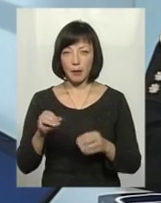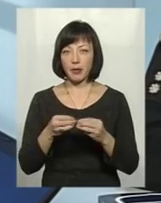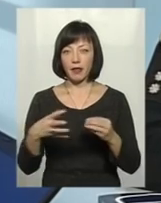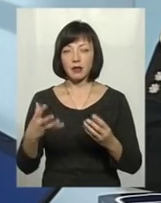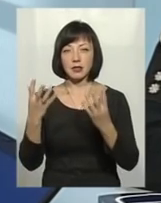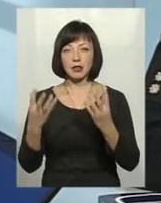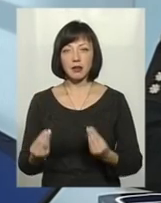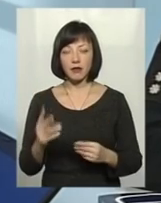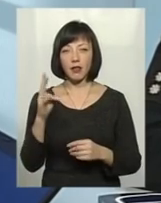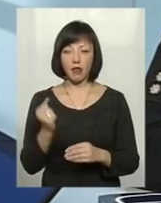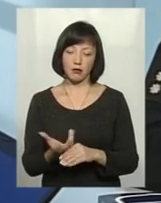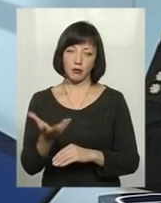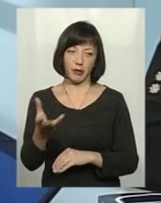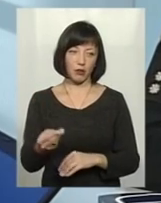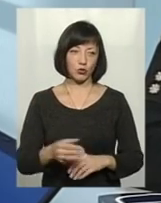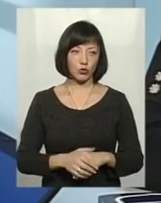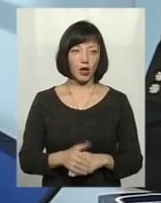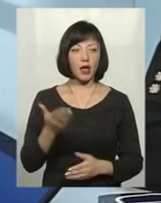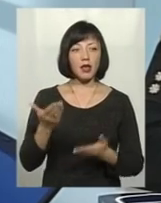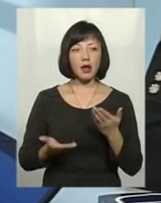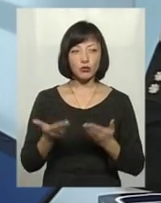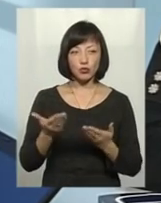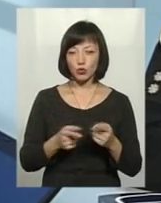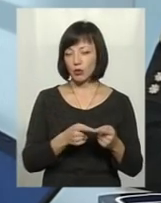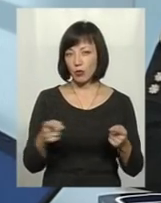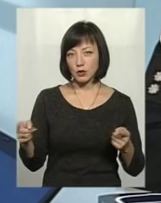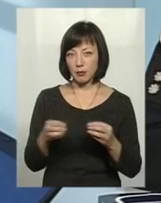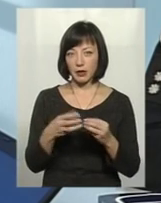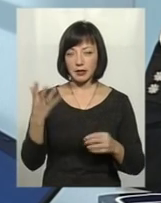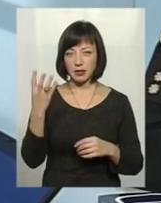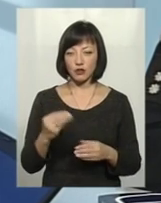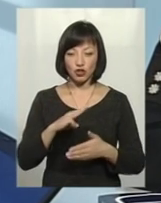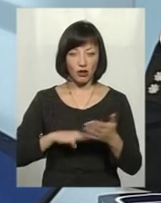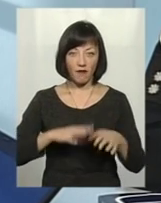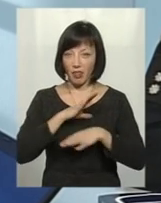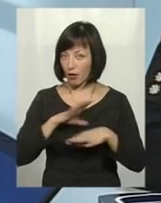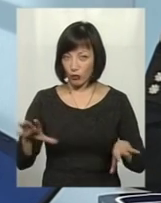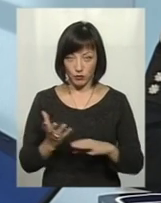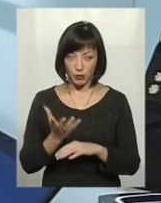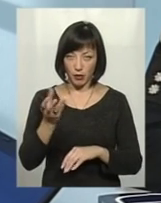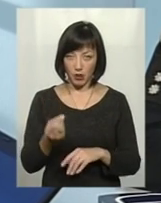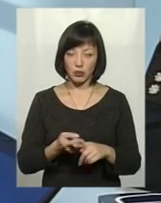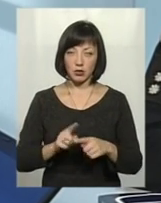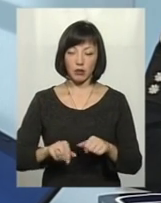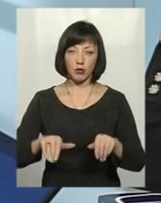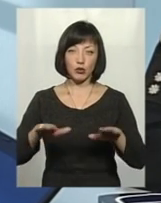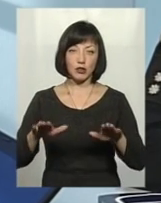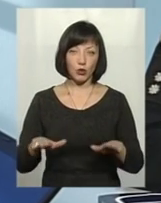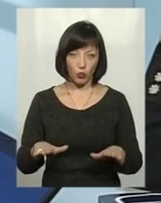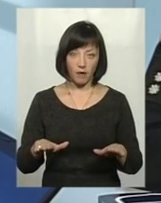15 днів на сплату. Якщо на протязі 15 днів штраф не був сплачений, дана постанова